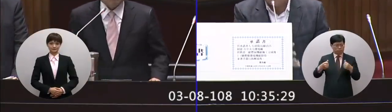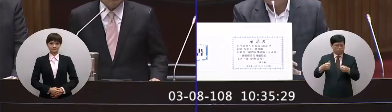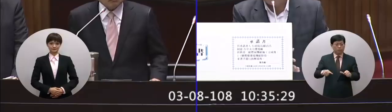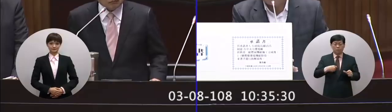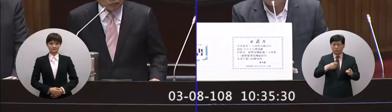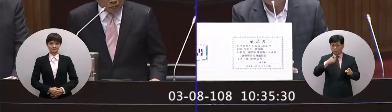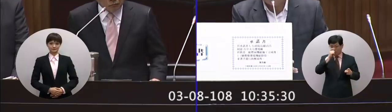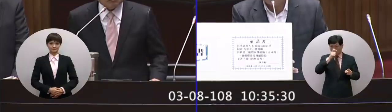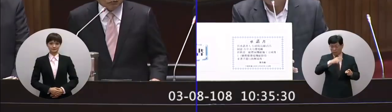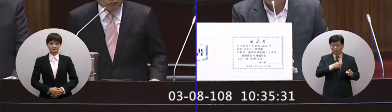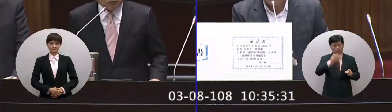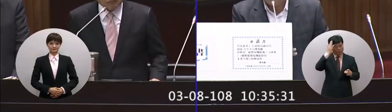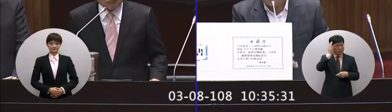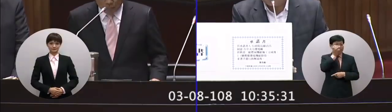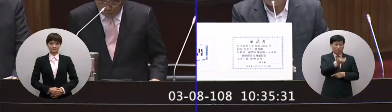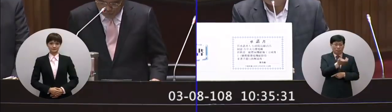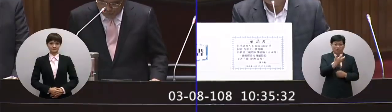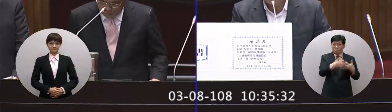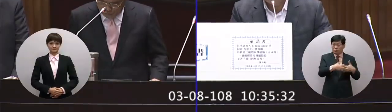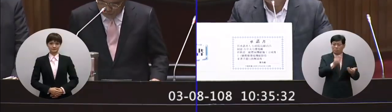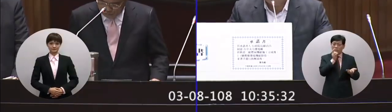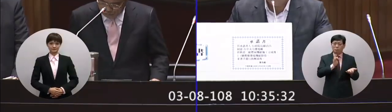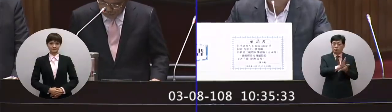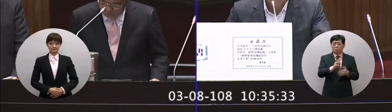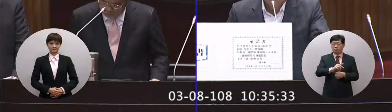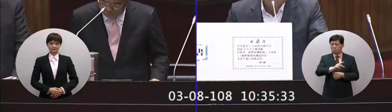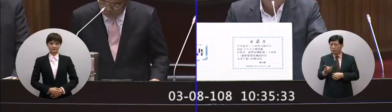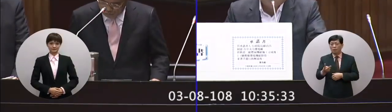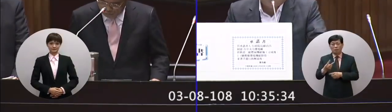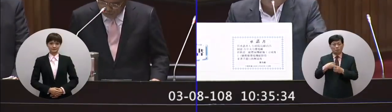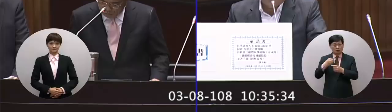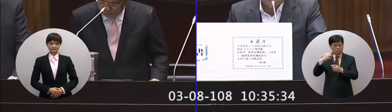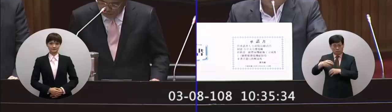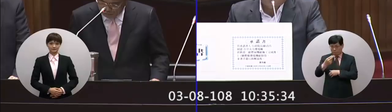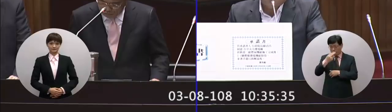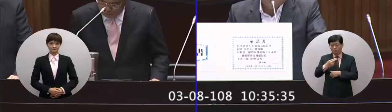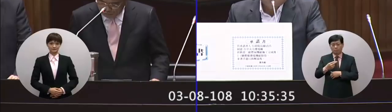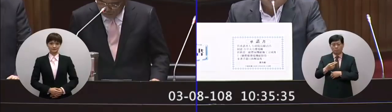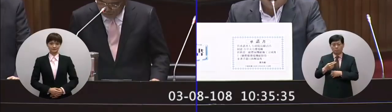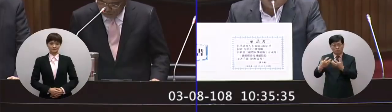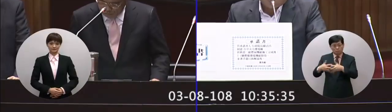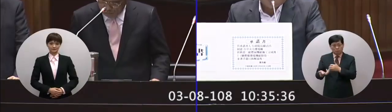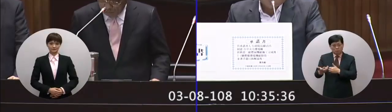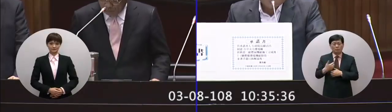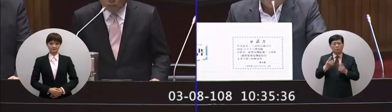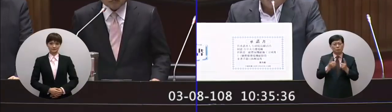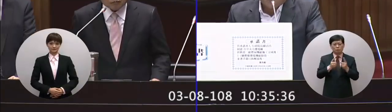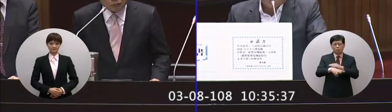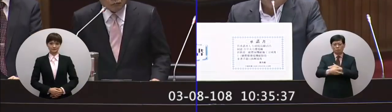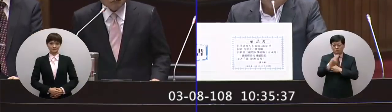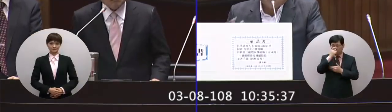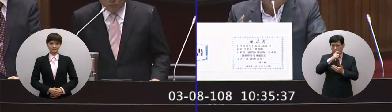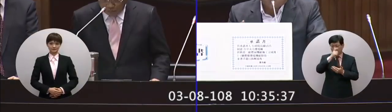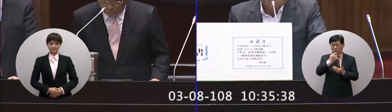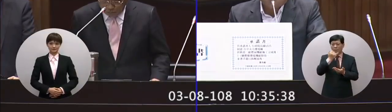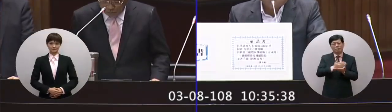淘汰原来的燃煤机组。好，燃煤机组能够有效的对于整个空污的状况可以去改善。那所